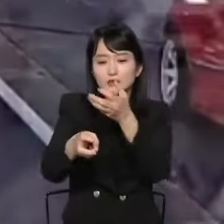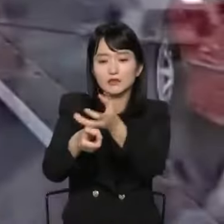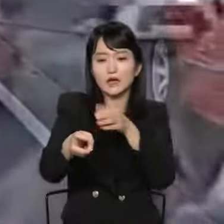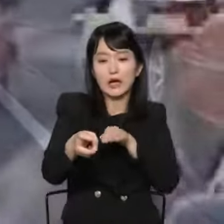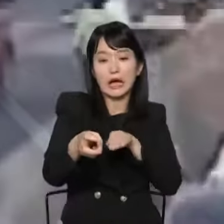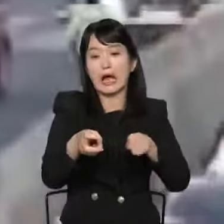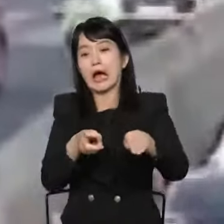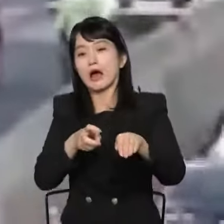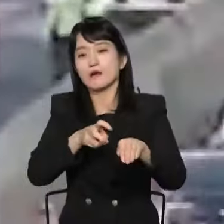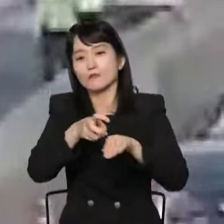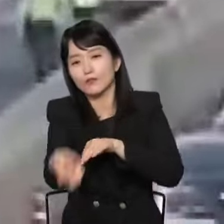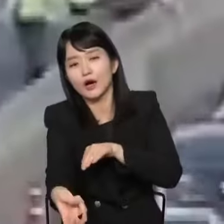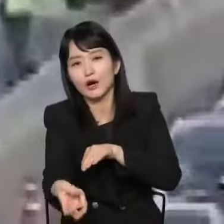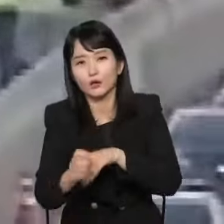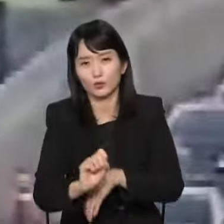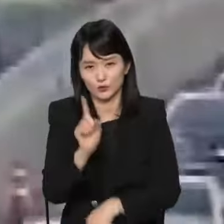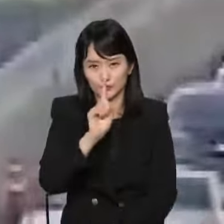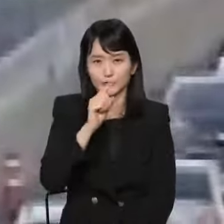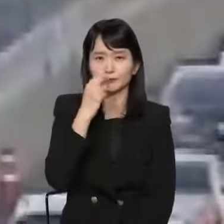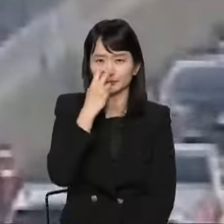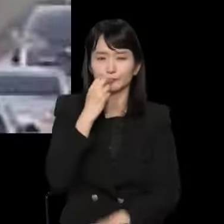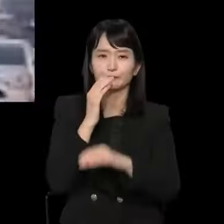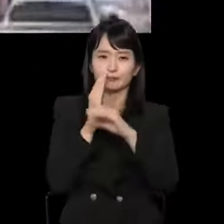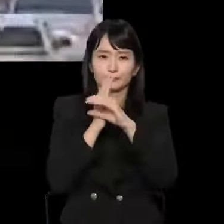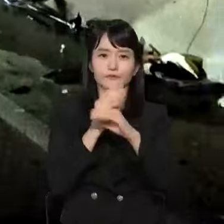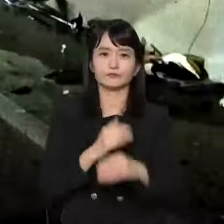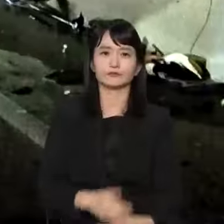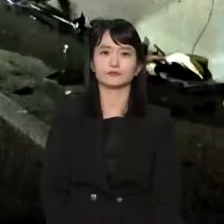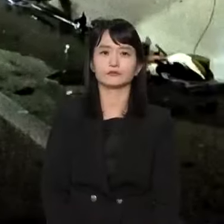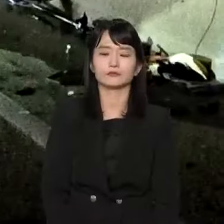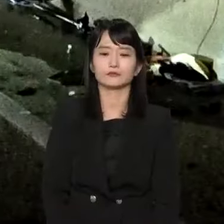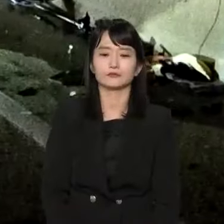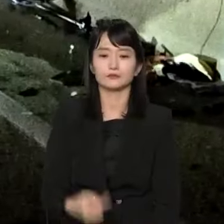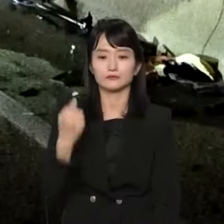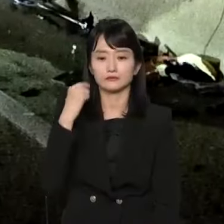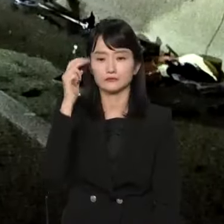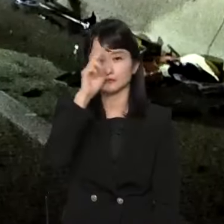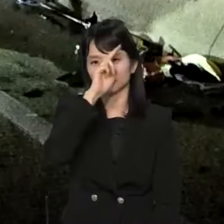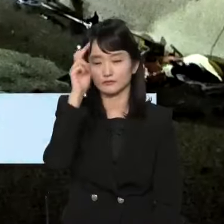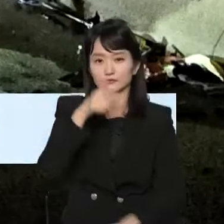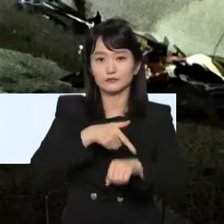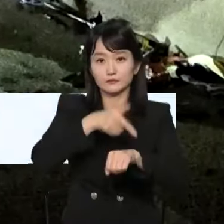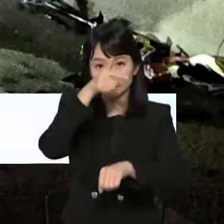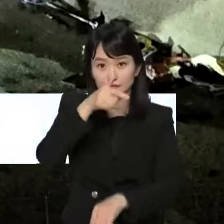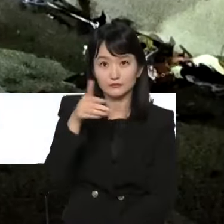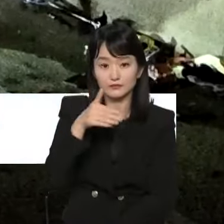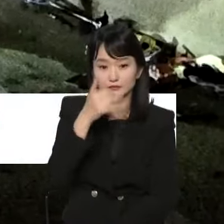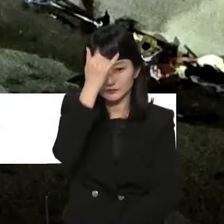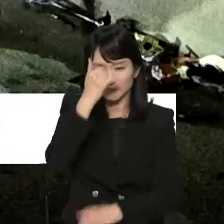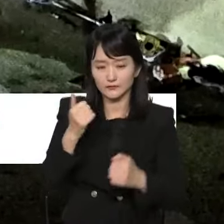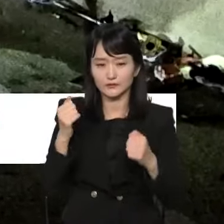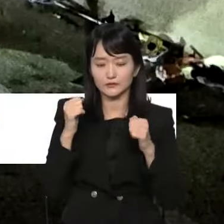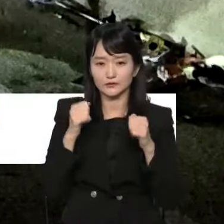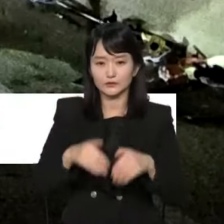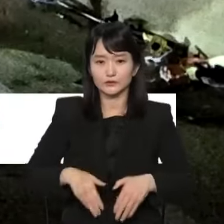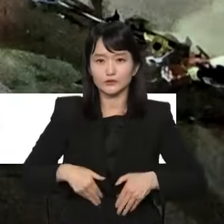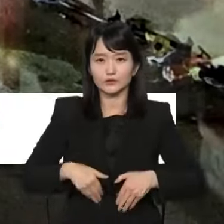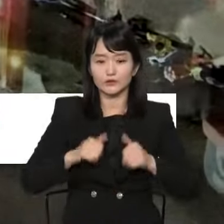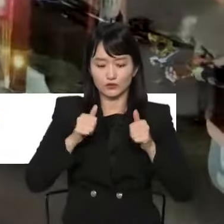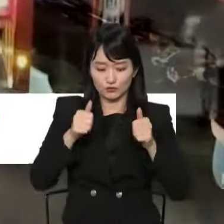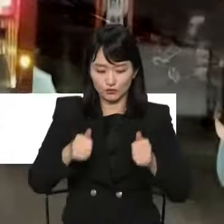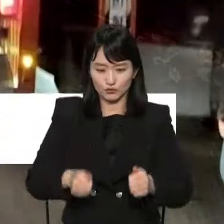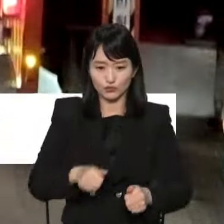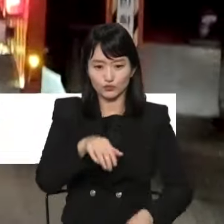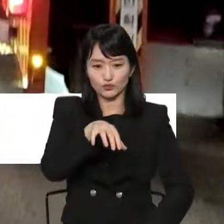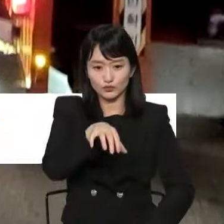걸로 보고 정확한 사고 경의를 조사하고 있습니다 어제 오후 6시쯤 충남 부여 서천 공주 고속도로 부여